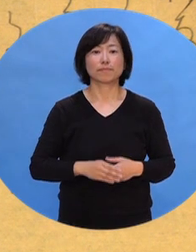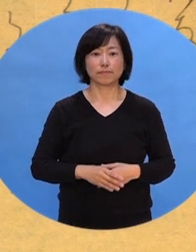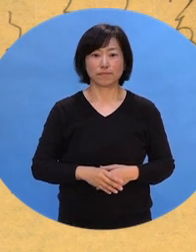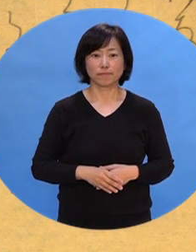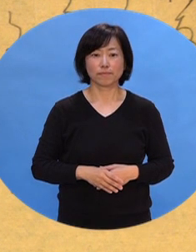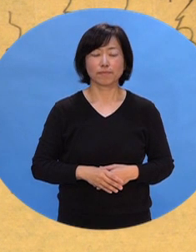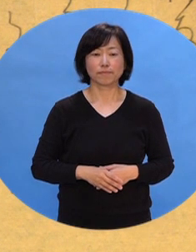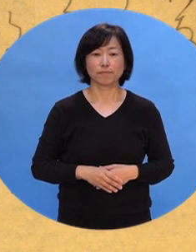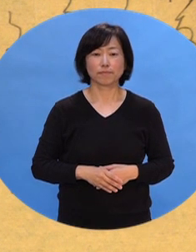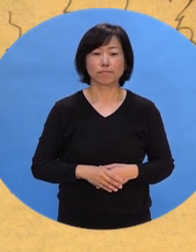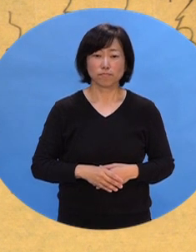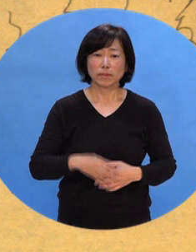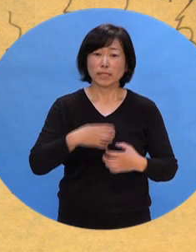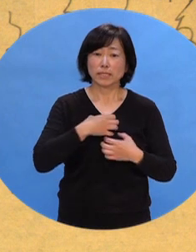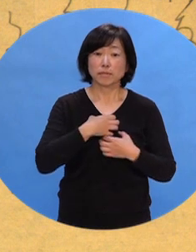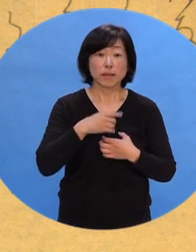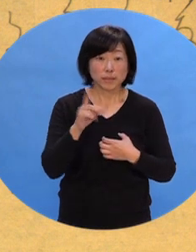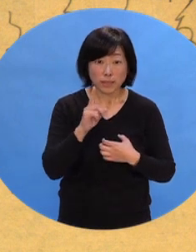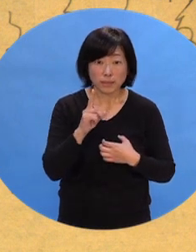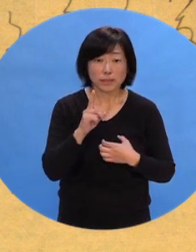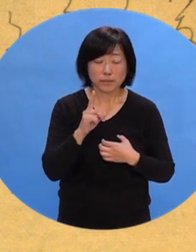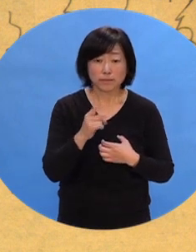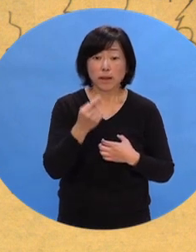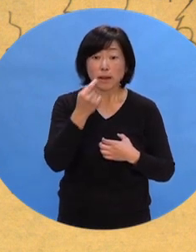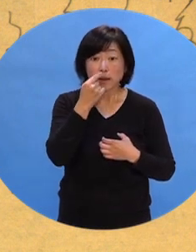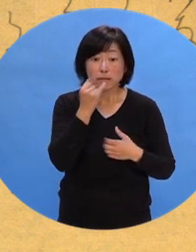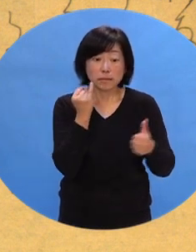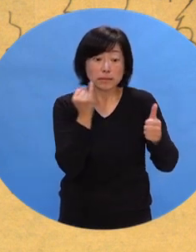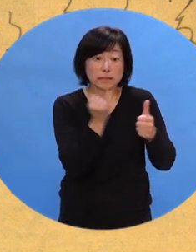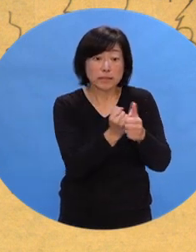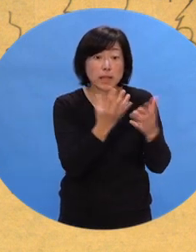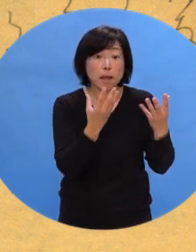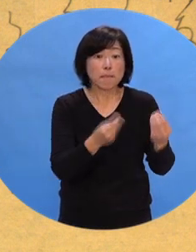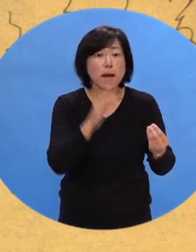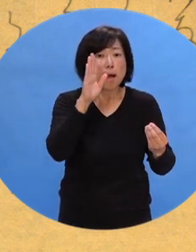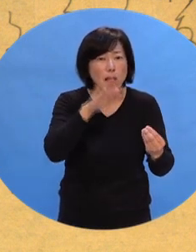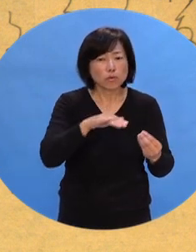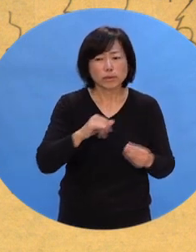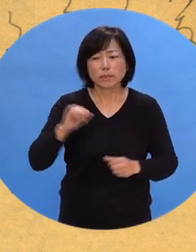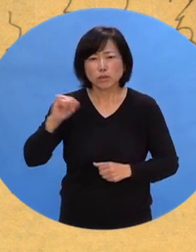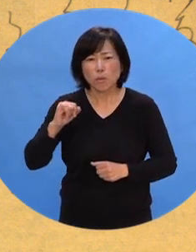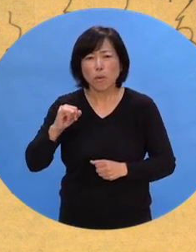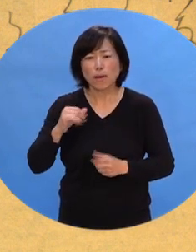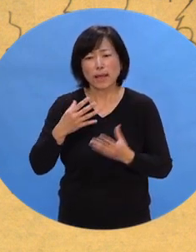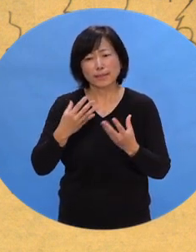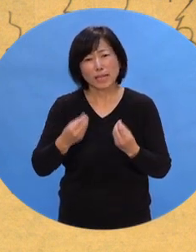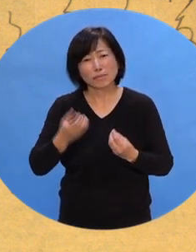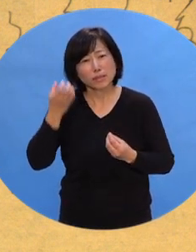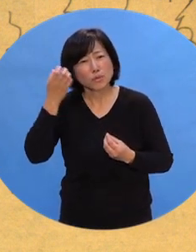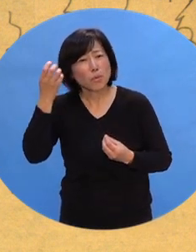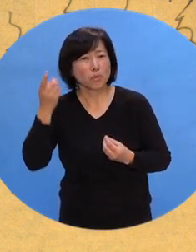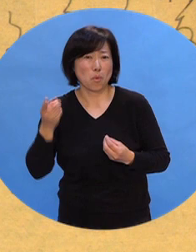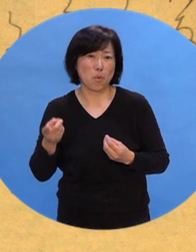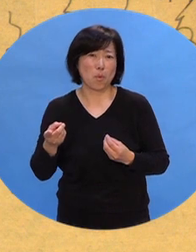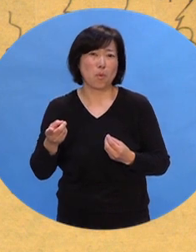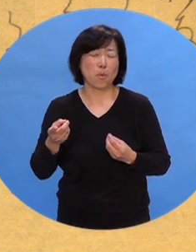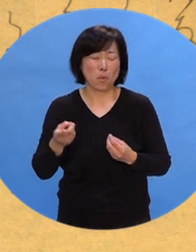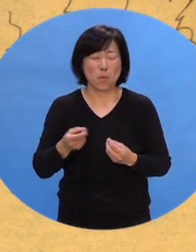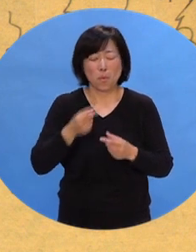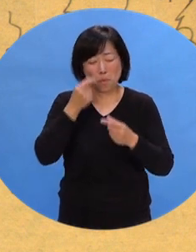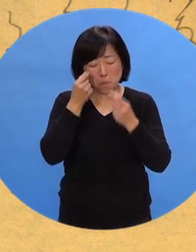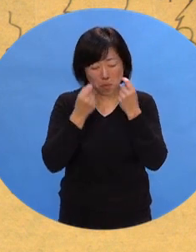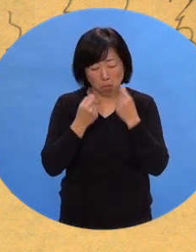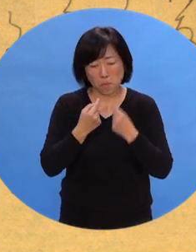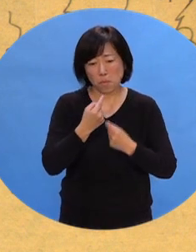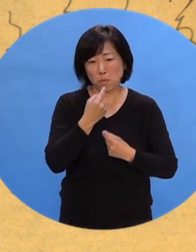して。心残りなのは、私がいなくなると祖母がさぞ心細くなるだろうと思って